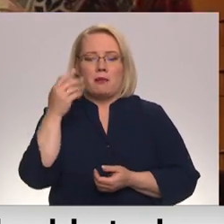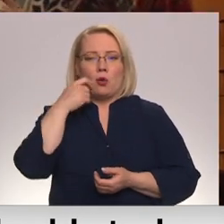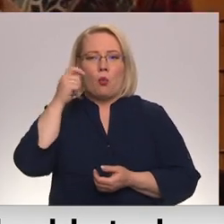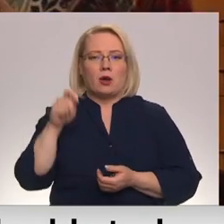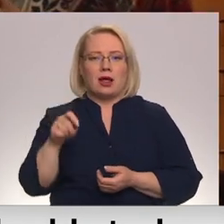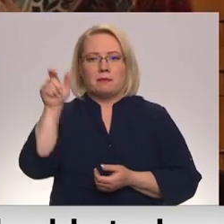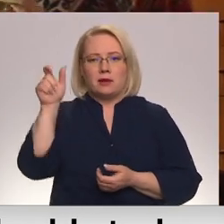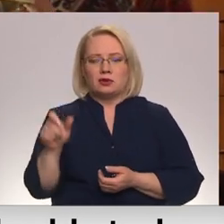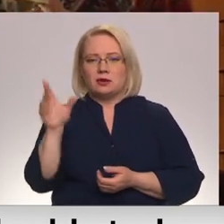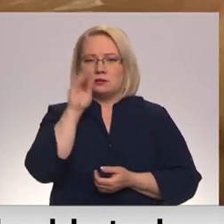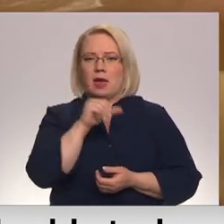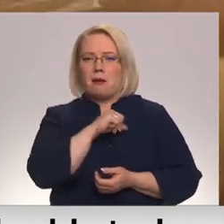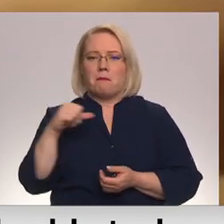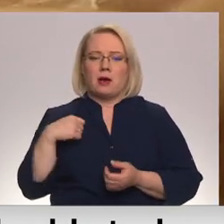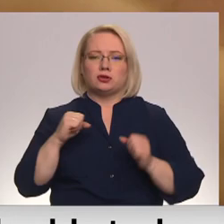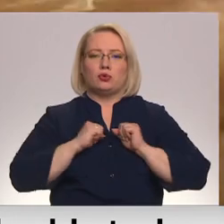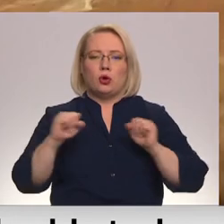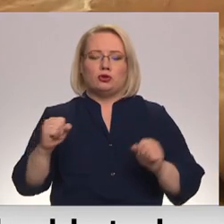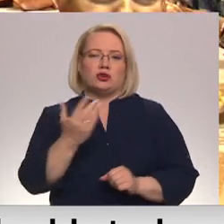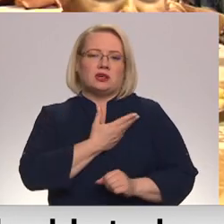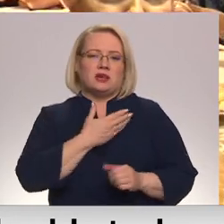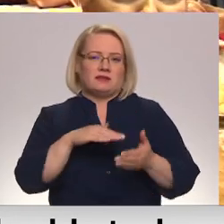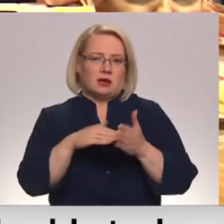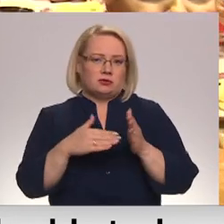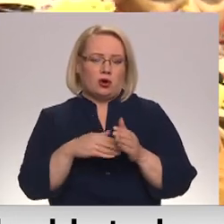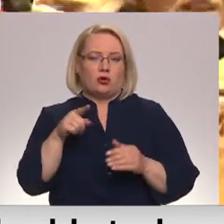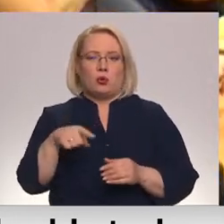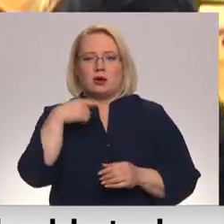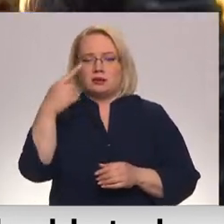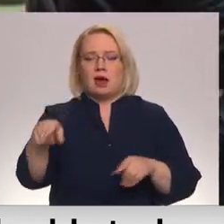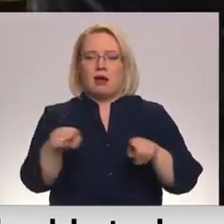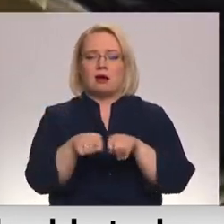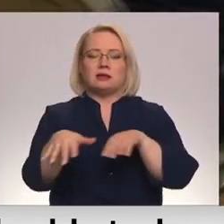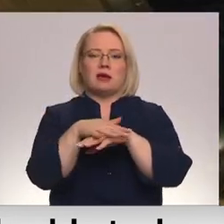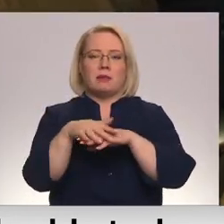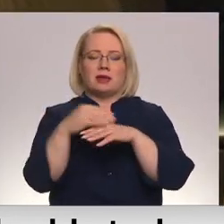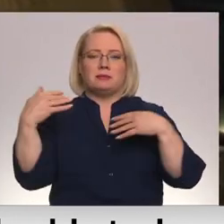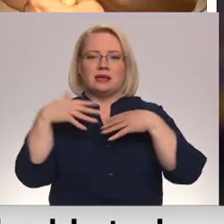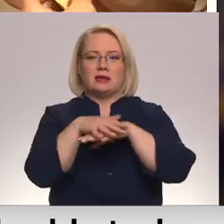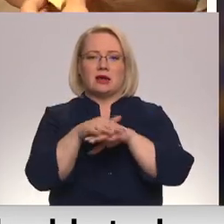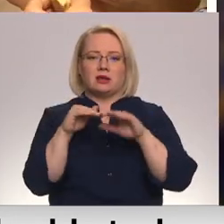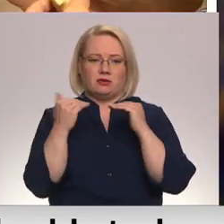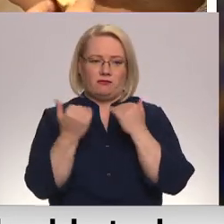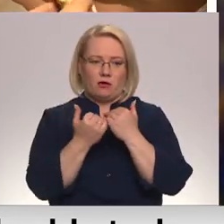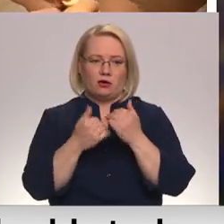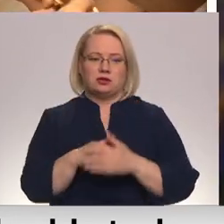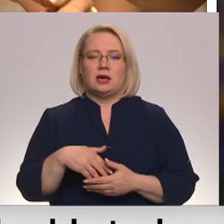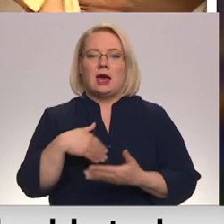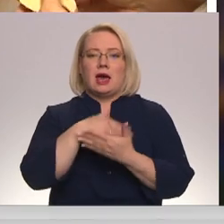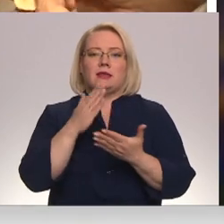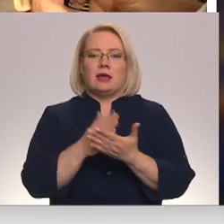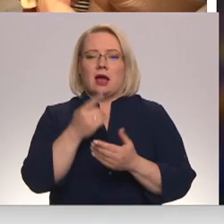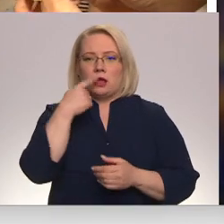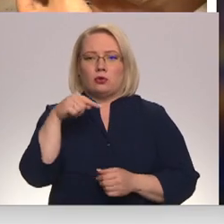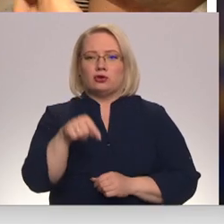spēj nodrošināt sev atbilstošas sadzīves apstākļus. Uz to pašu norāda arī Sabiedrības integrācijas fonds. Daļa no šiem cilvēkiem